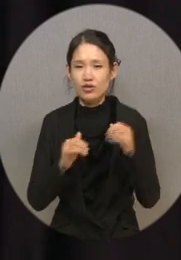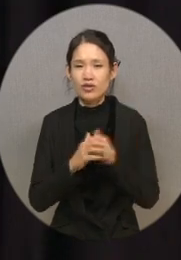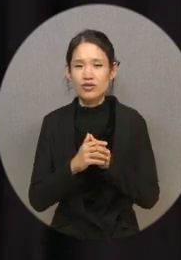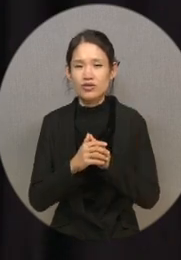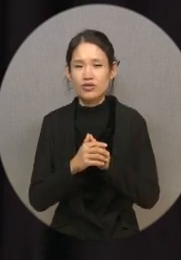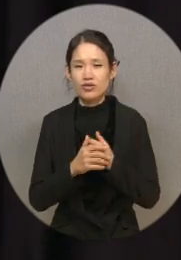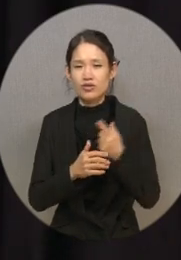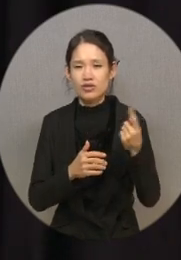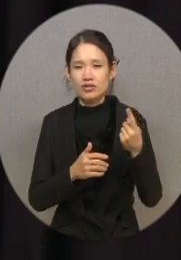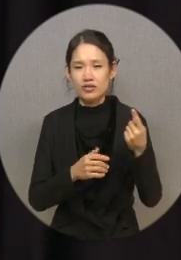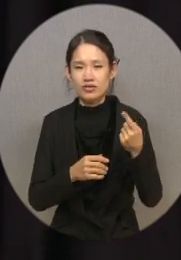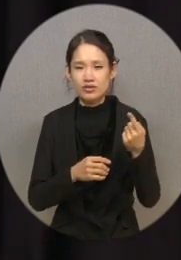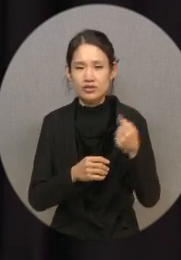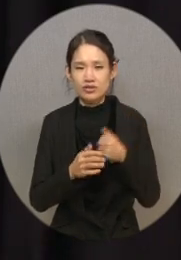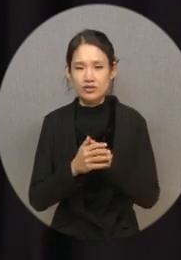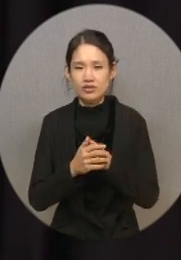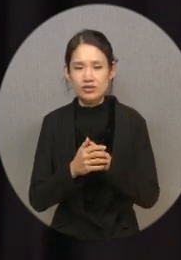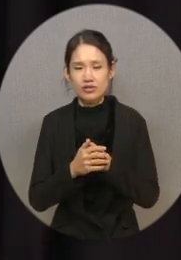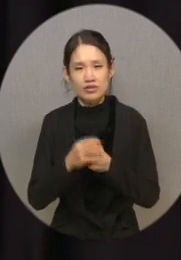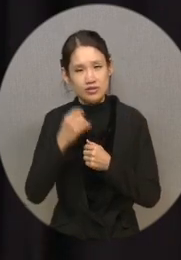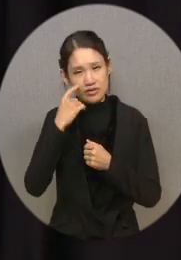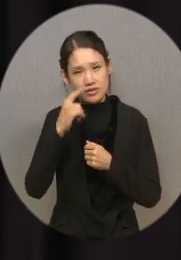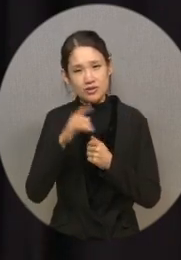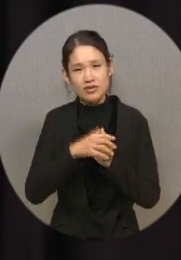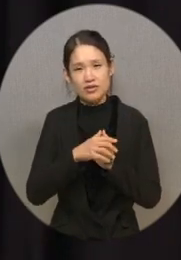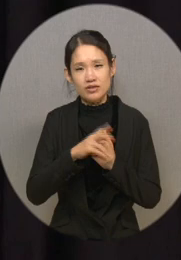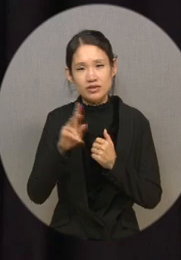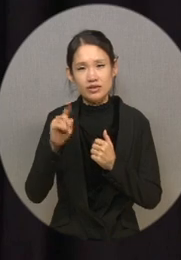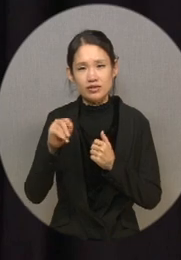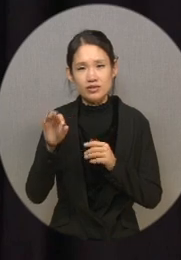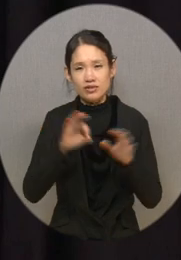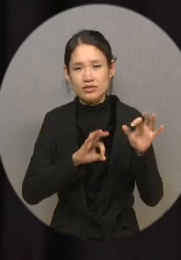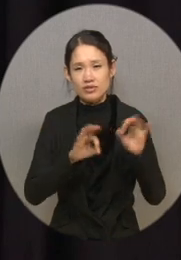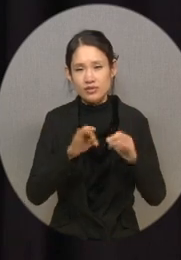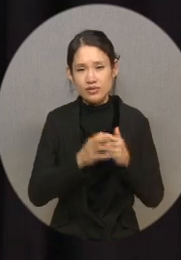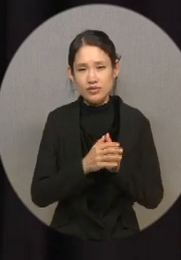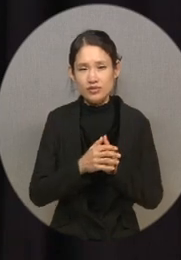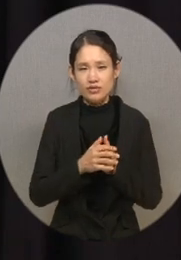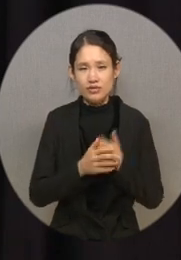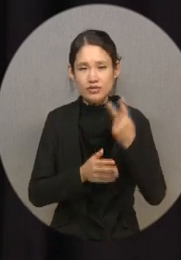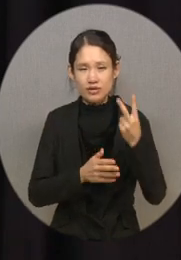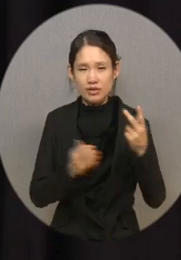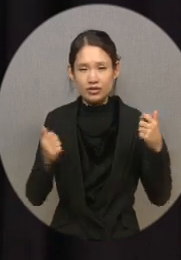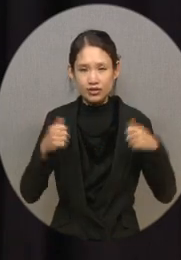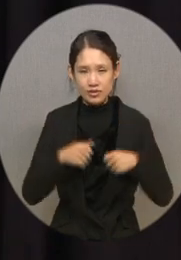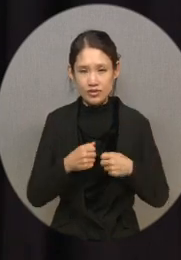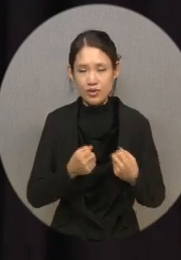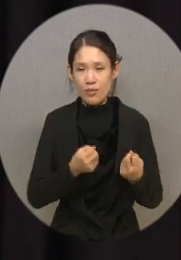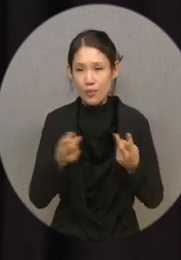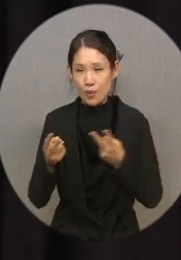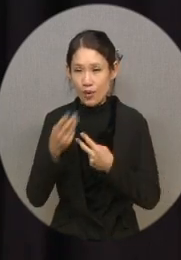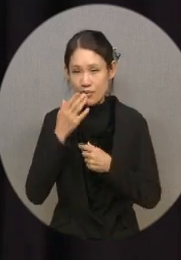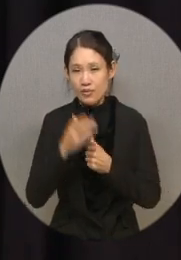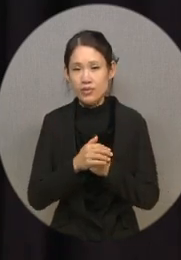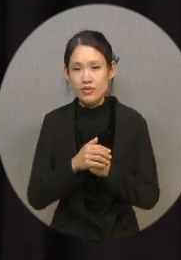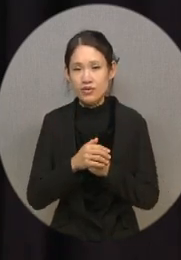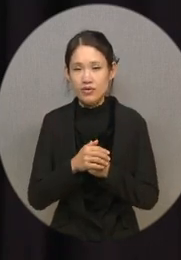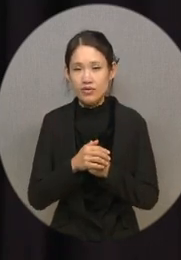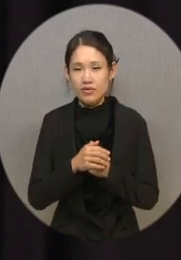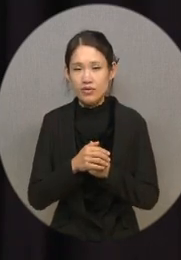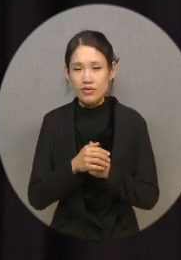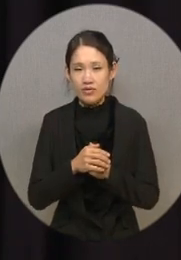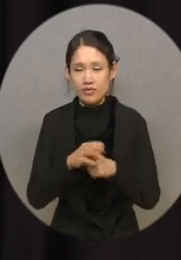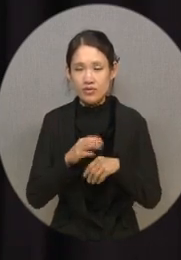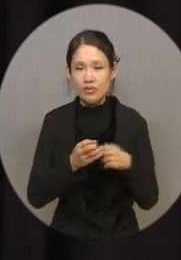니들이 천 원씩 내면은 한 2만 원 정도 거치면은 두 벌 정도 보내주시지 않냐 그랬더니 보낼